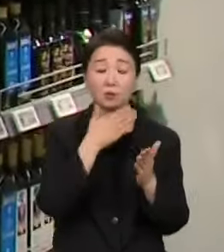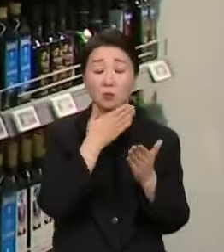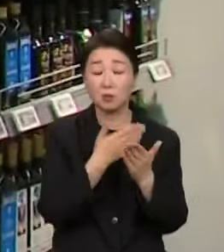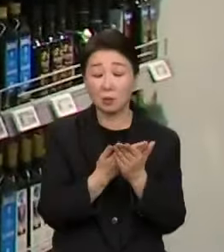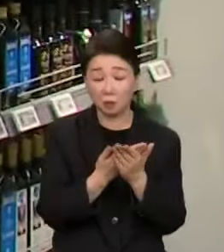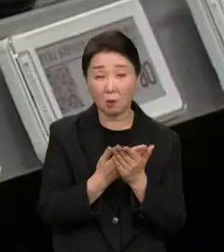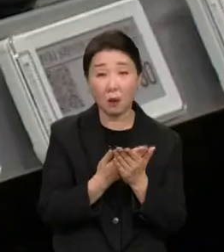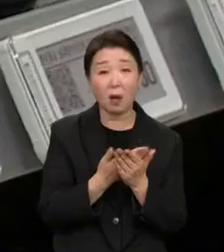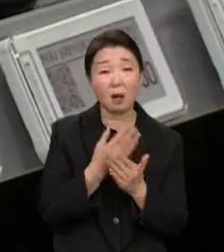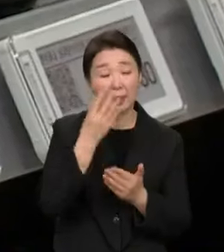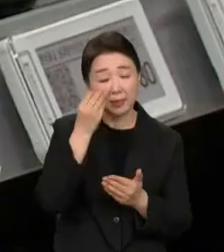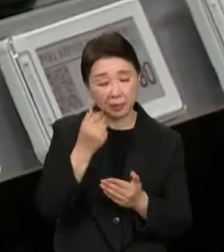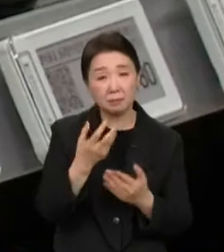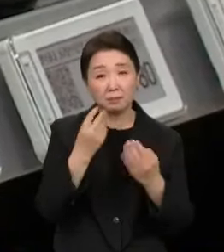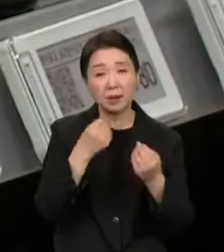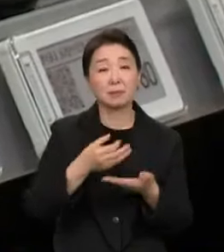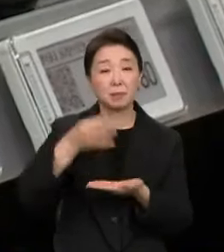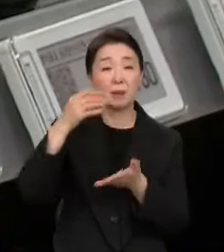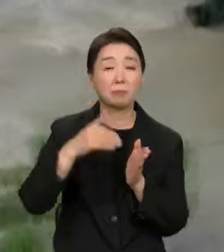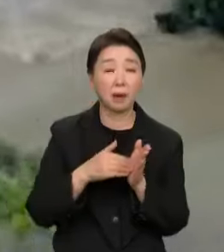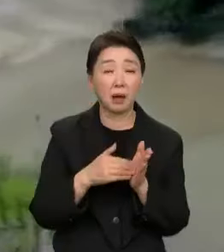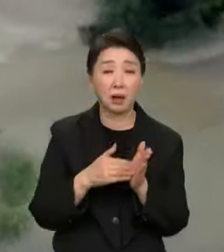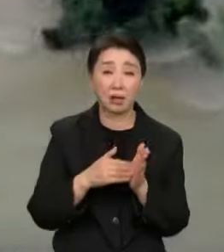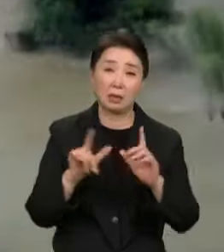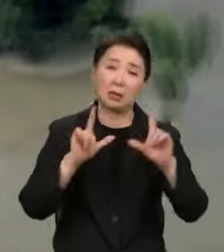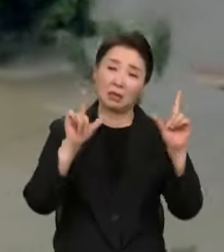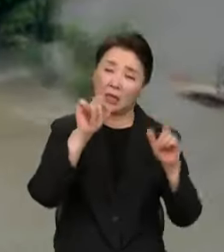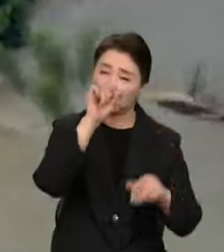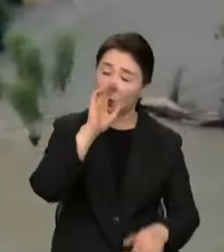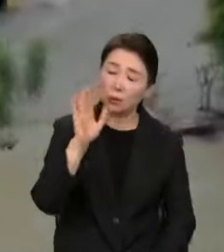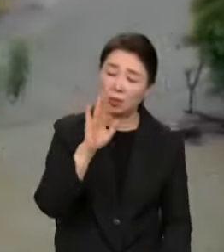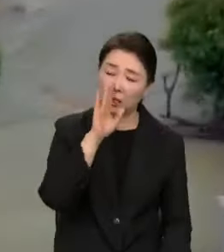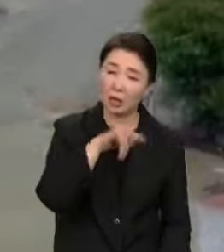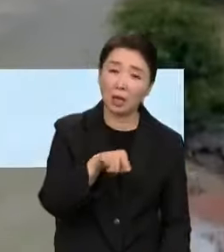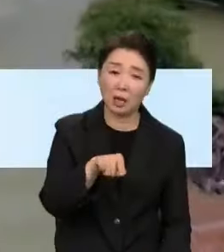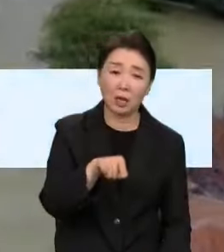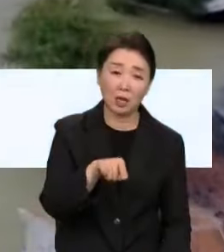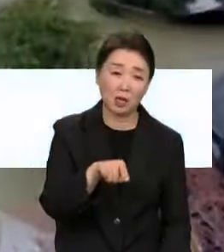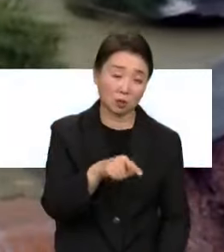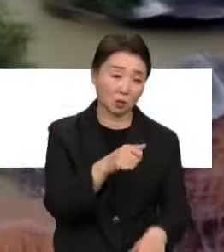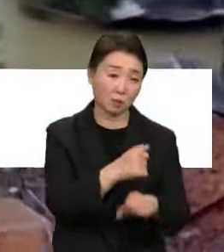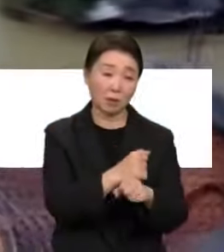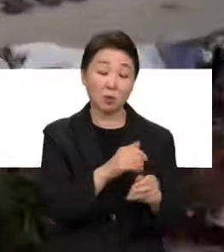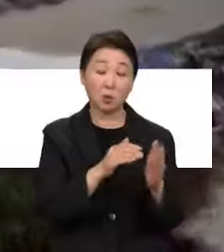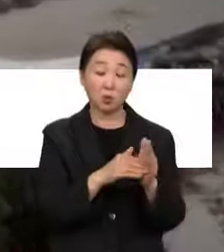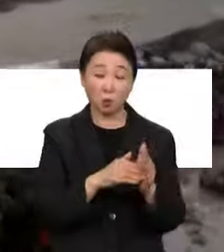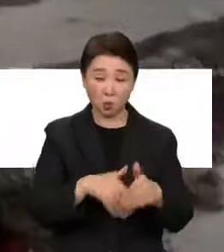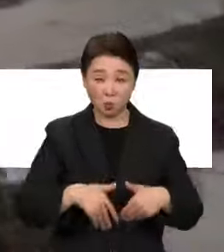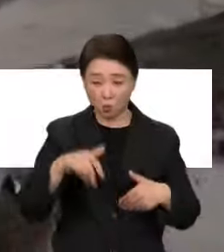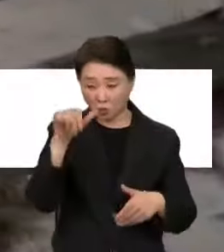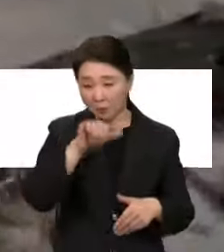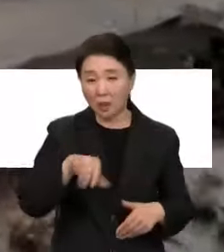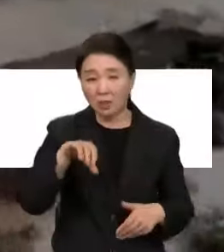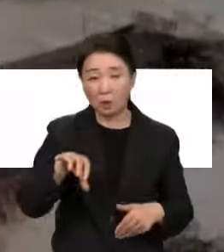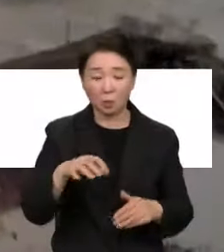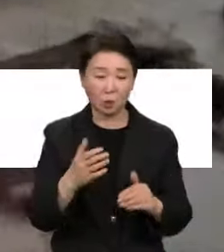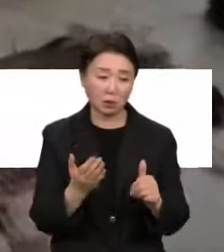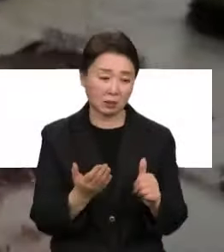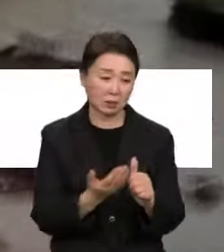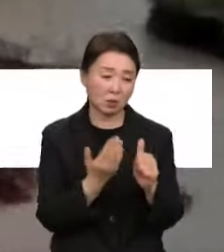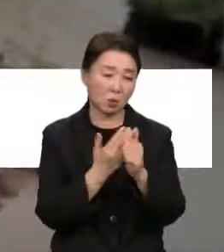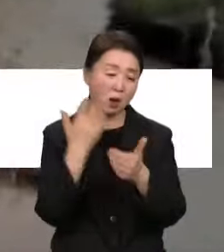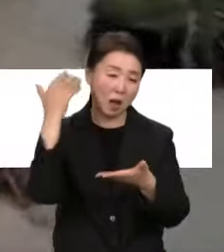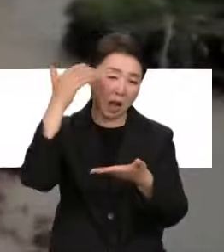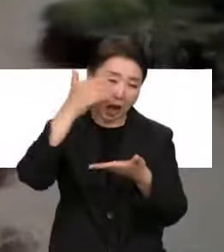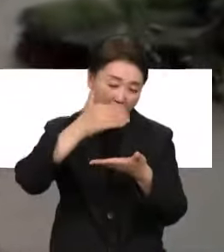팜유가 급등했습니다. 이상기후가 더욱 심해지면서 주 생산지인 동남아시아 등에서 생산량이 감소한